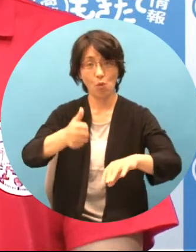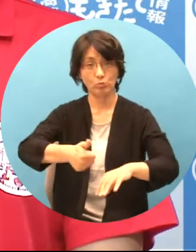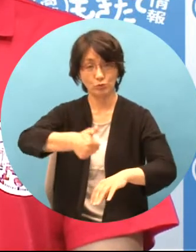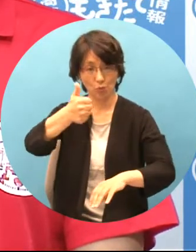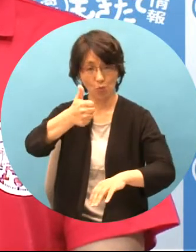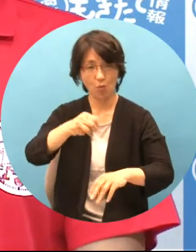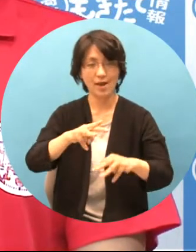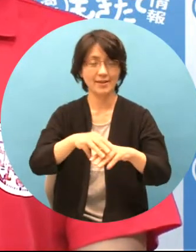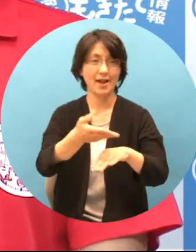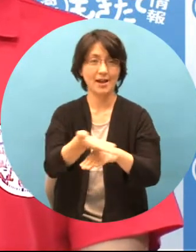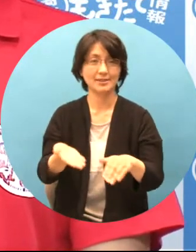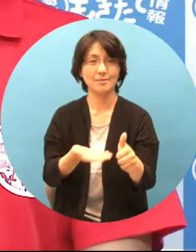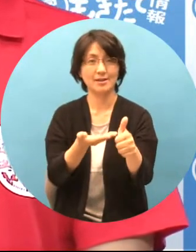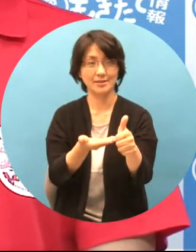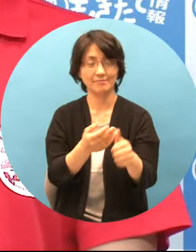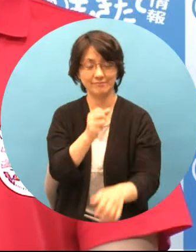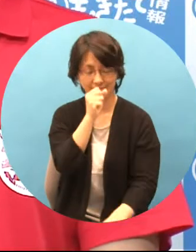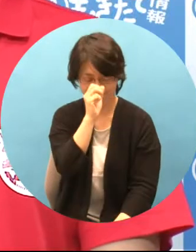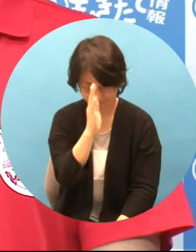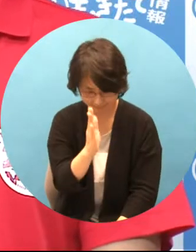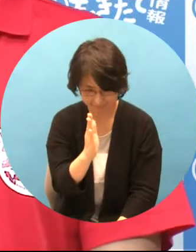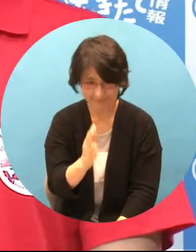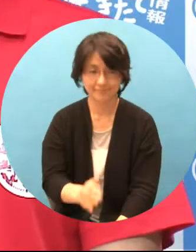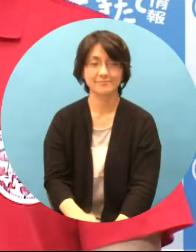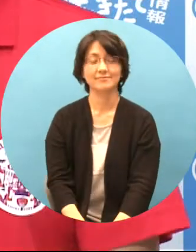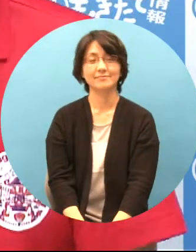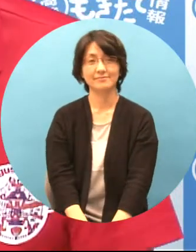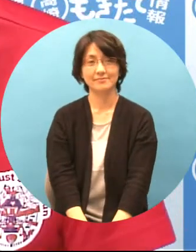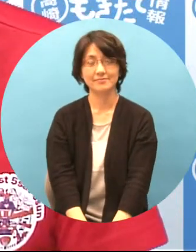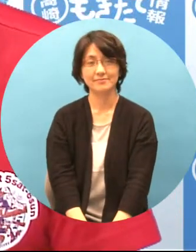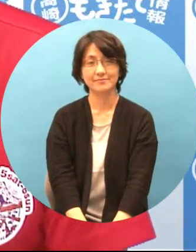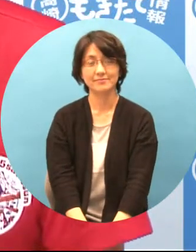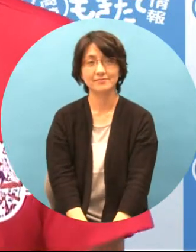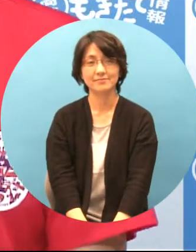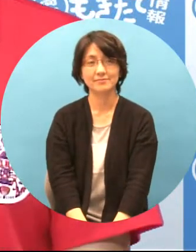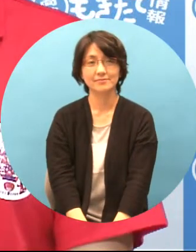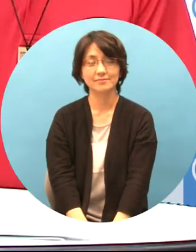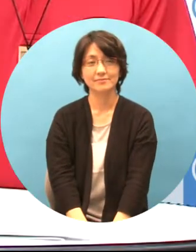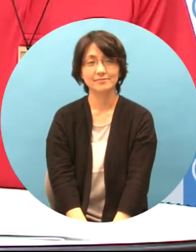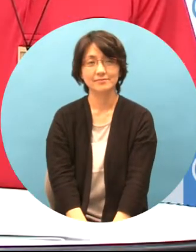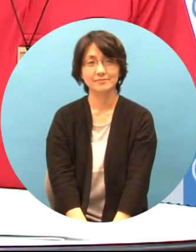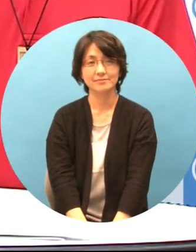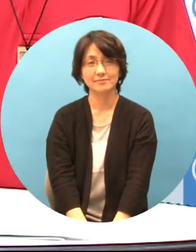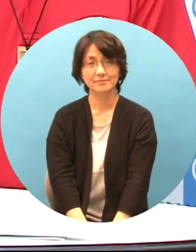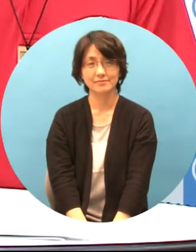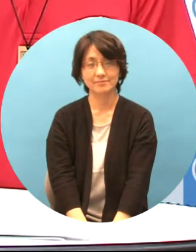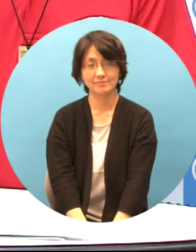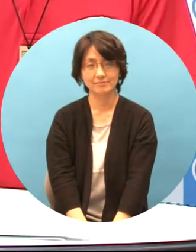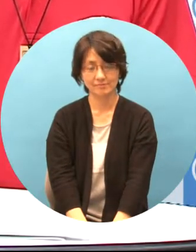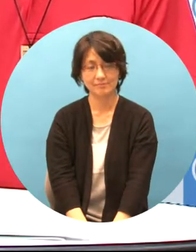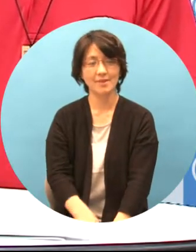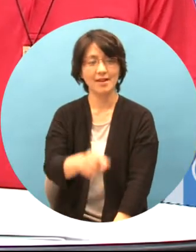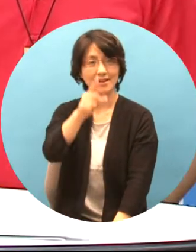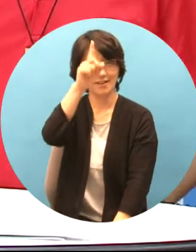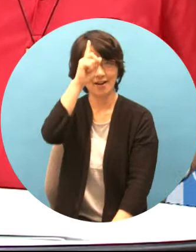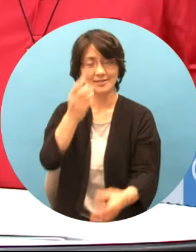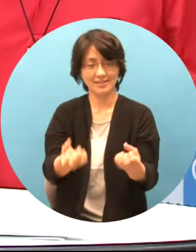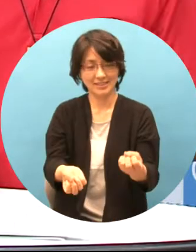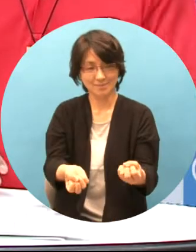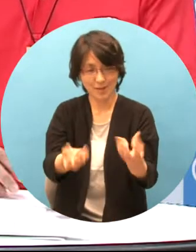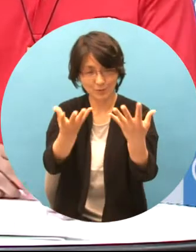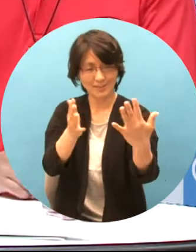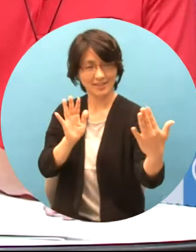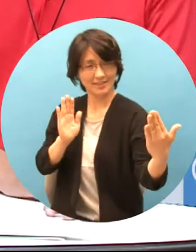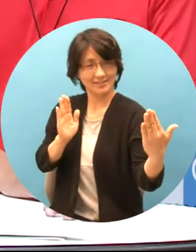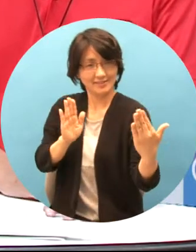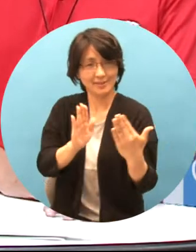長の田島慎太郎さんです。よろしくお願いします。 よろしくお願いします。 はい、今年もいよいよ高崎祭りが